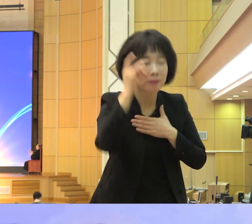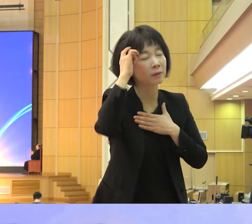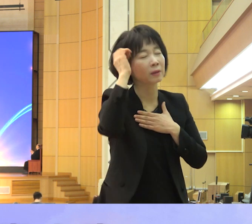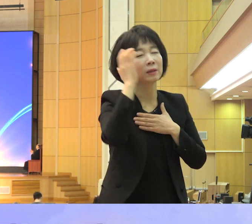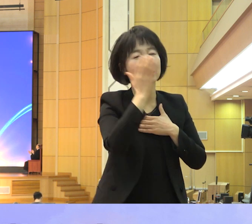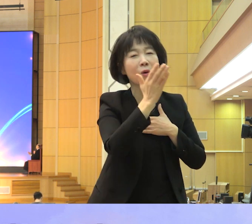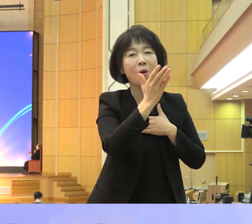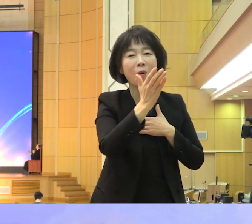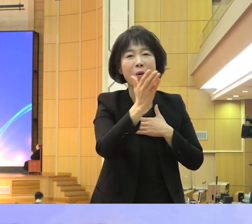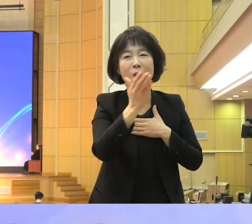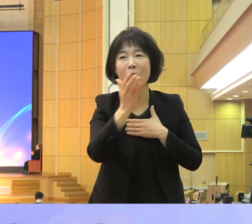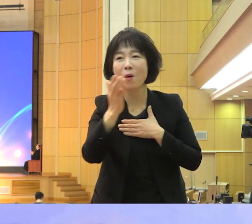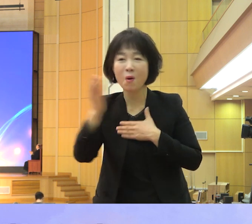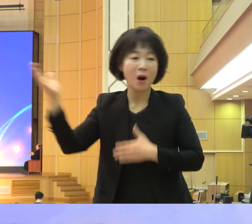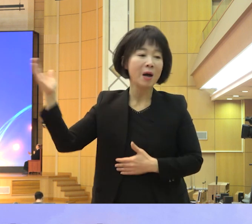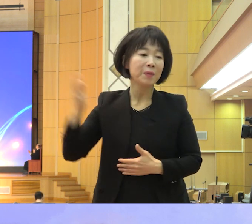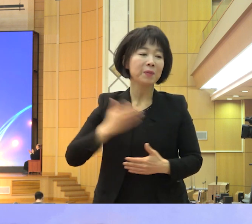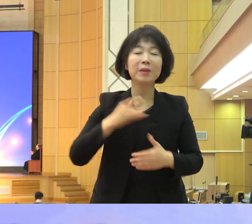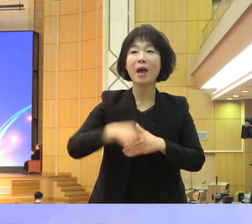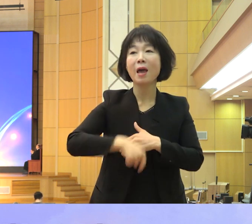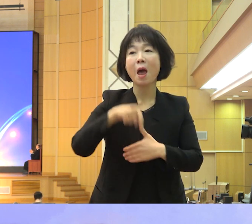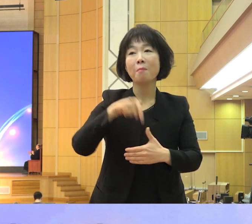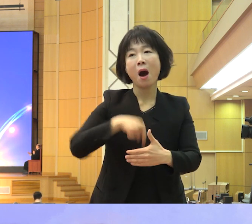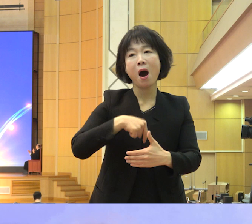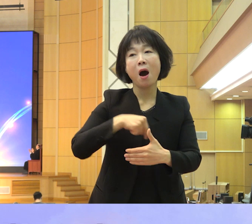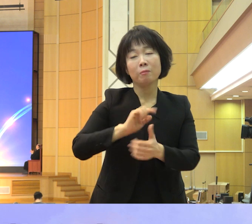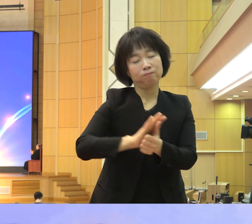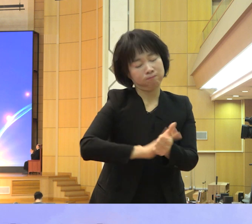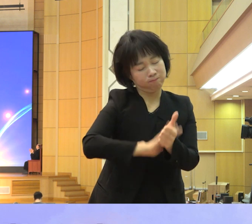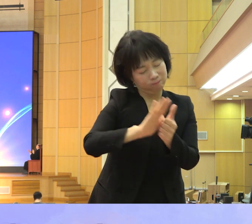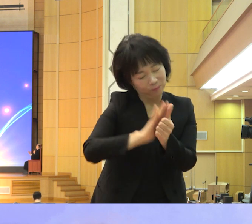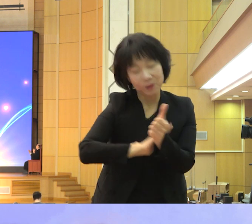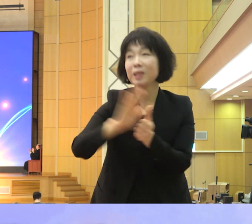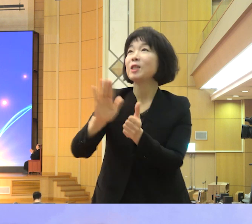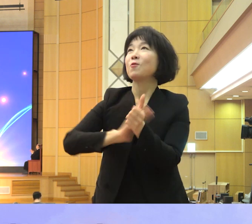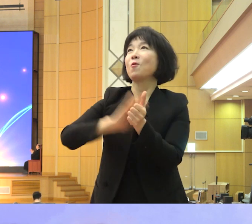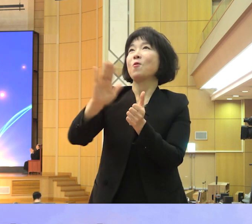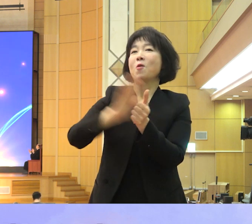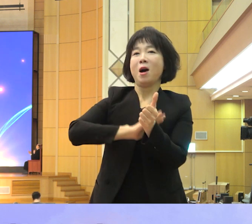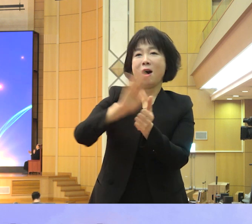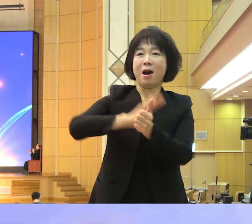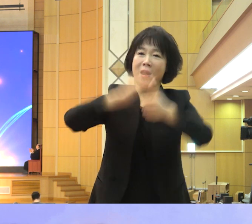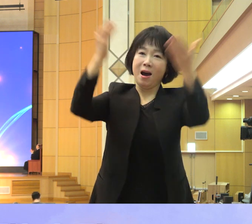위하라 주리요. 내 마음을